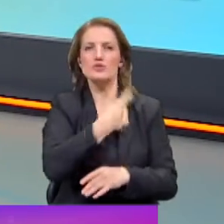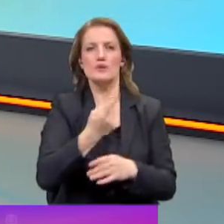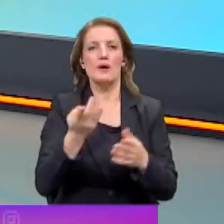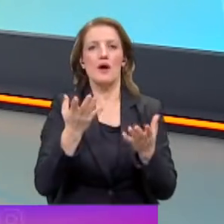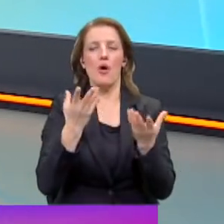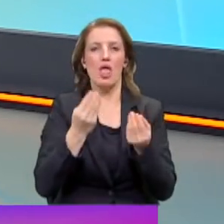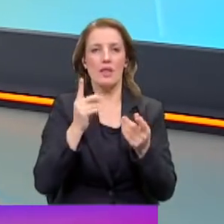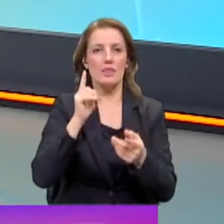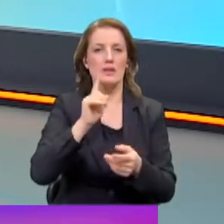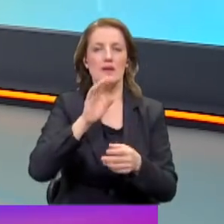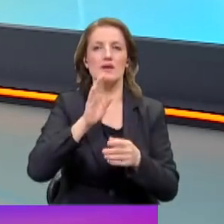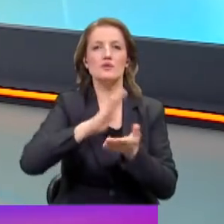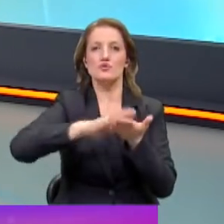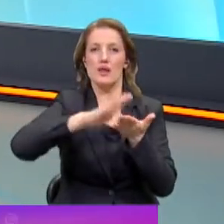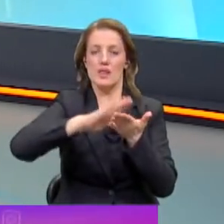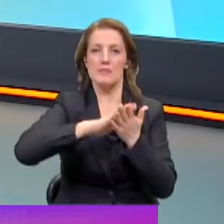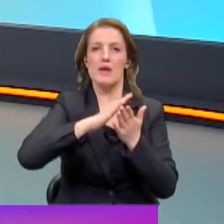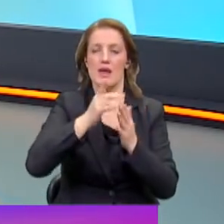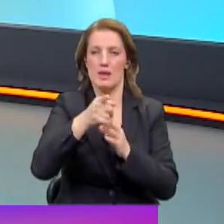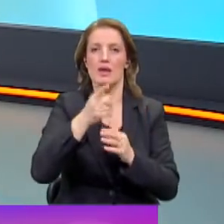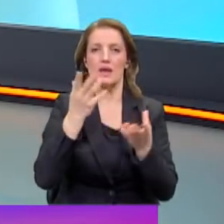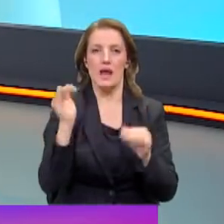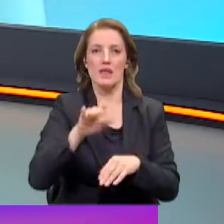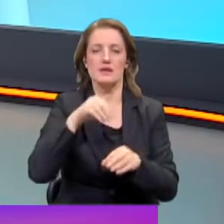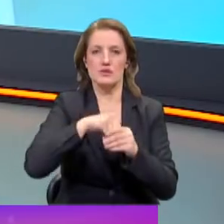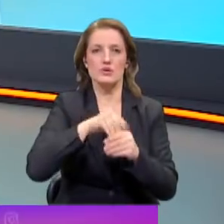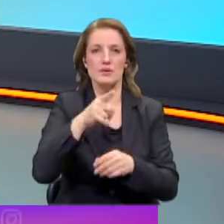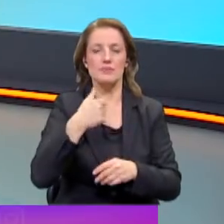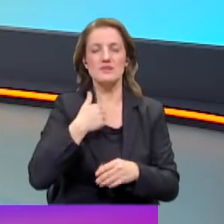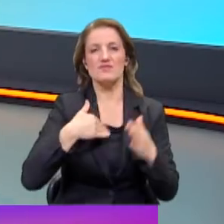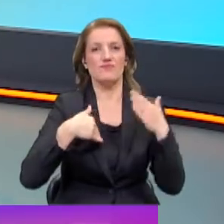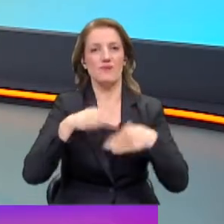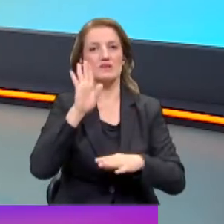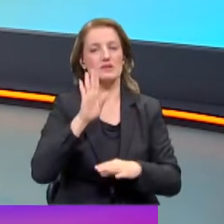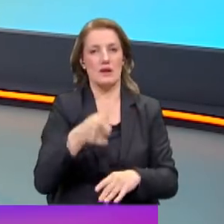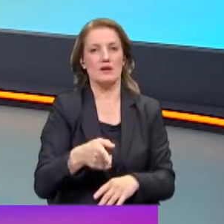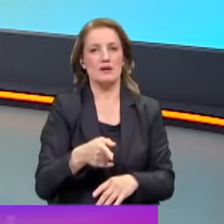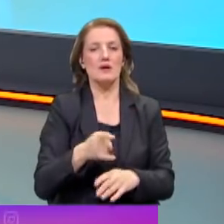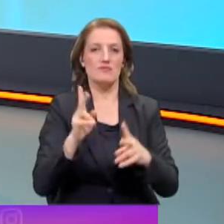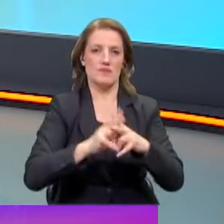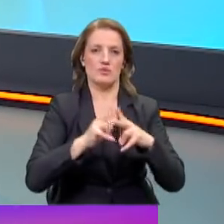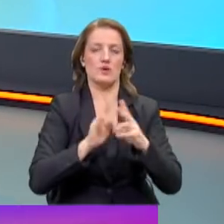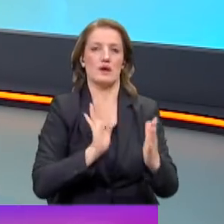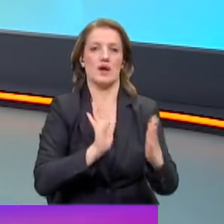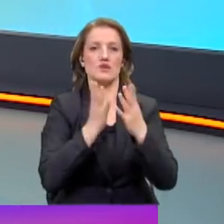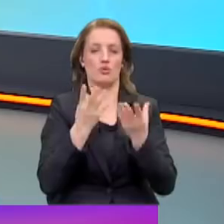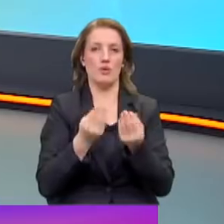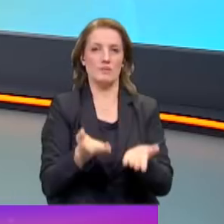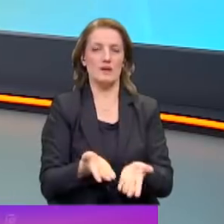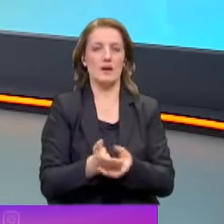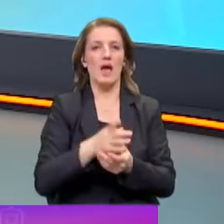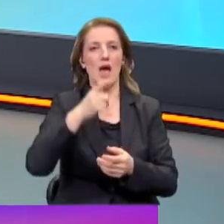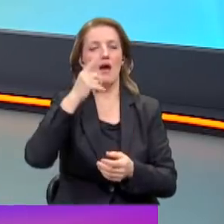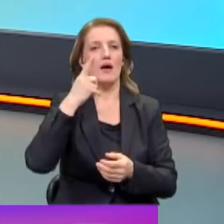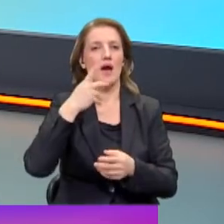iklim düzenlemesi tarifesi geldiği için biz daha fazla faturayla, doğalgaz faturasıyla karşı karşıya kalabilirmişiz.